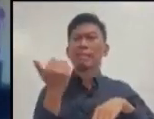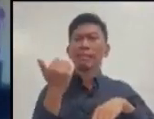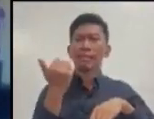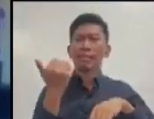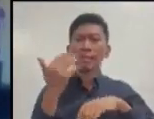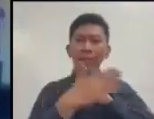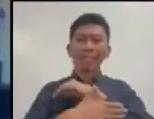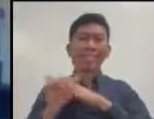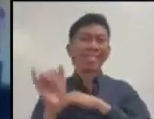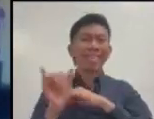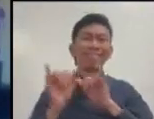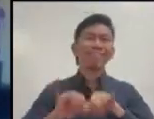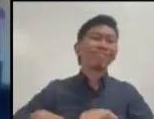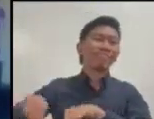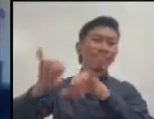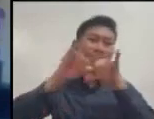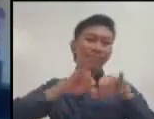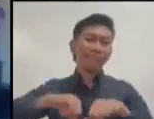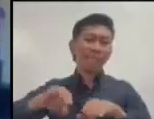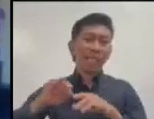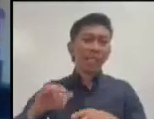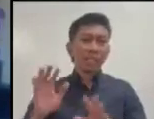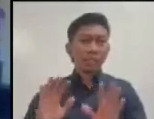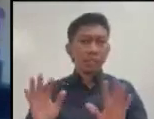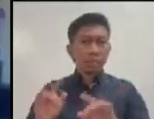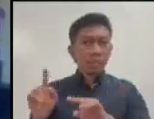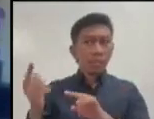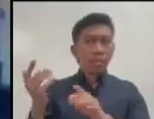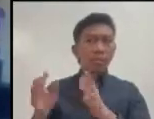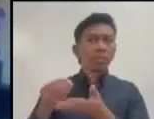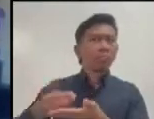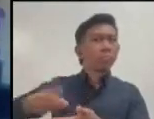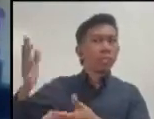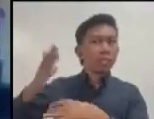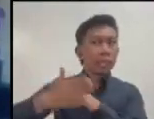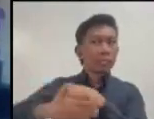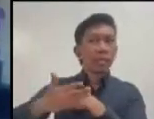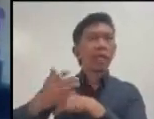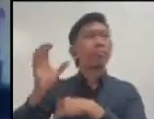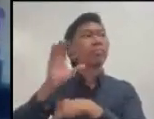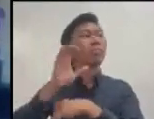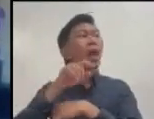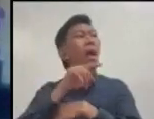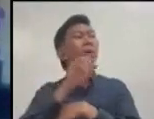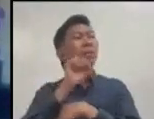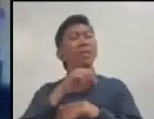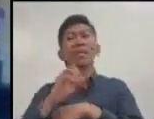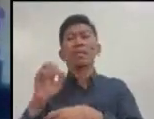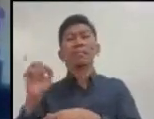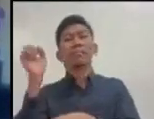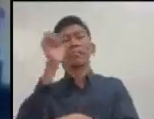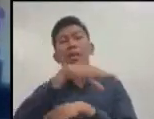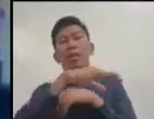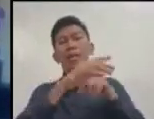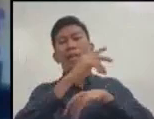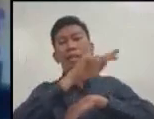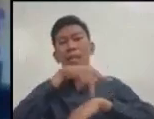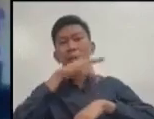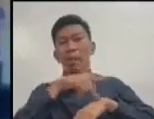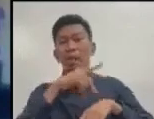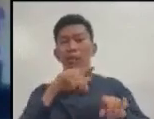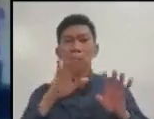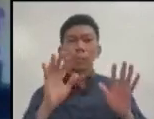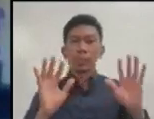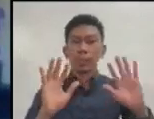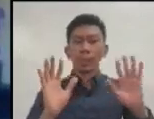bansa maghahanap yan ng matatapunan nila nitong mga plastic waste dito pa mapunta sa ating bansa. Kaya tayo po ay nakibahagi